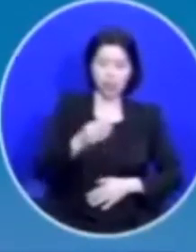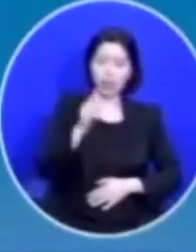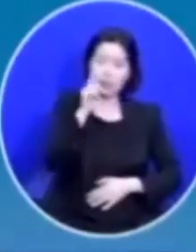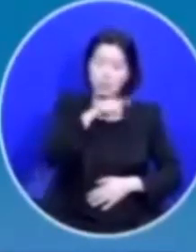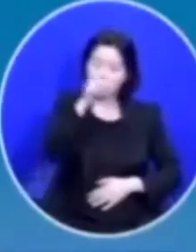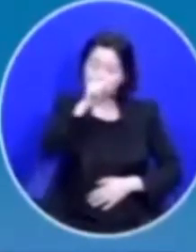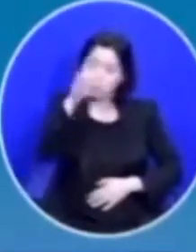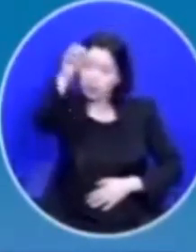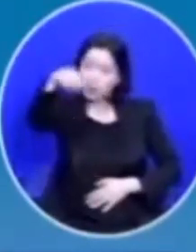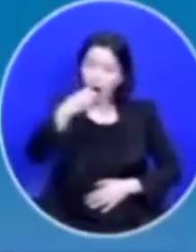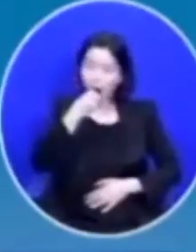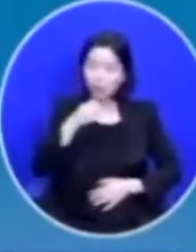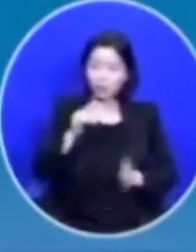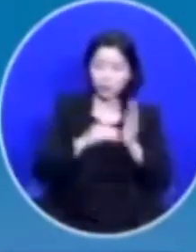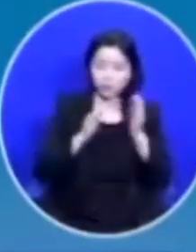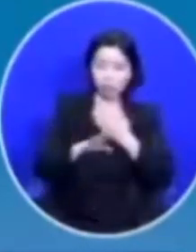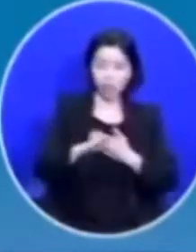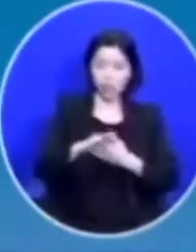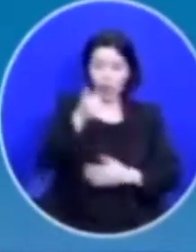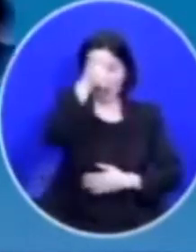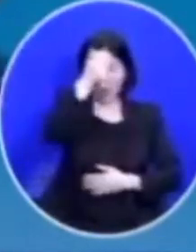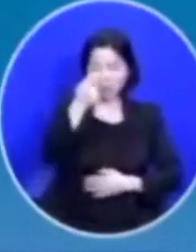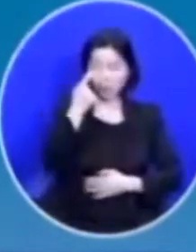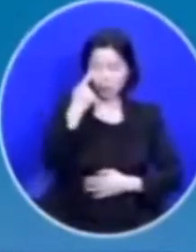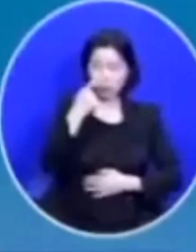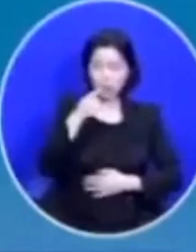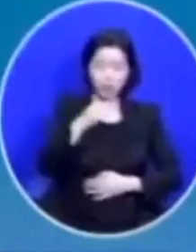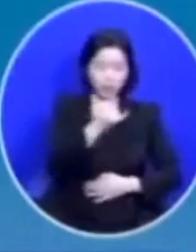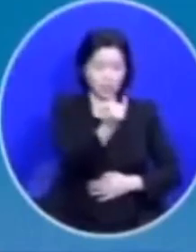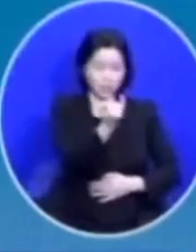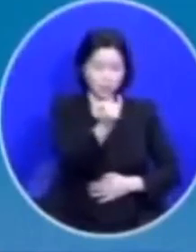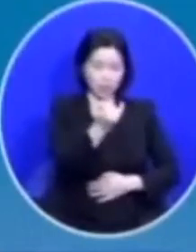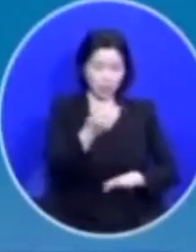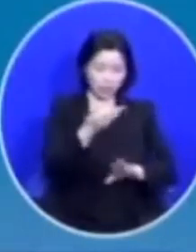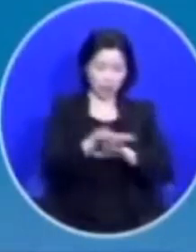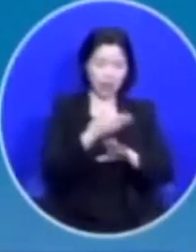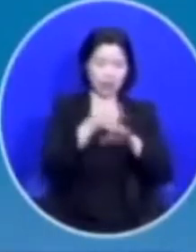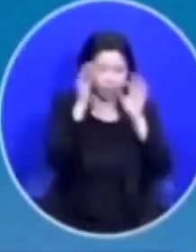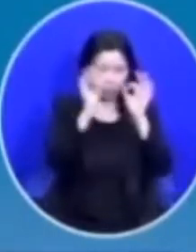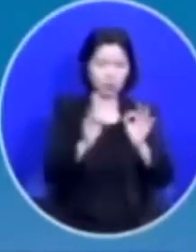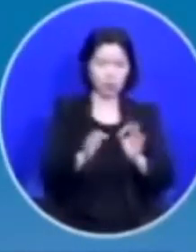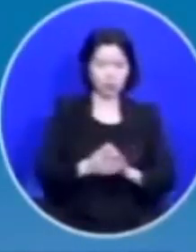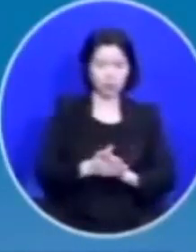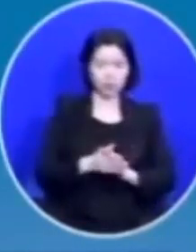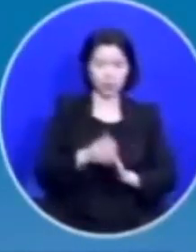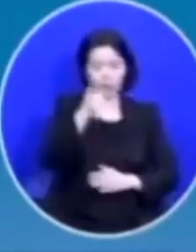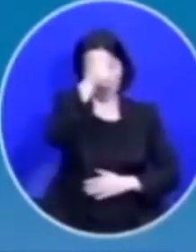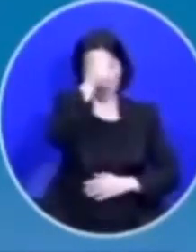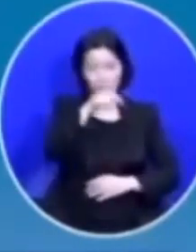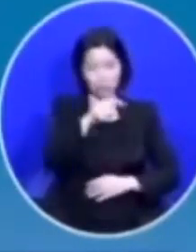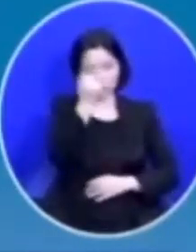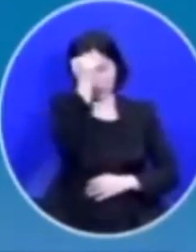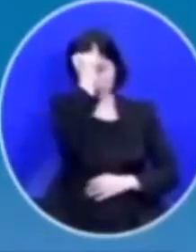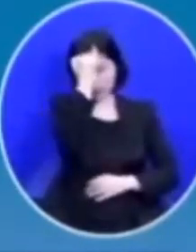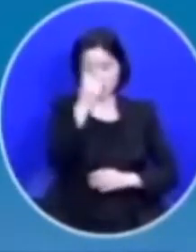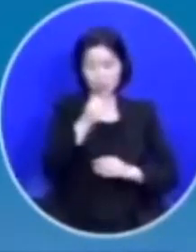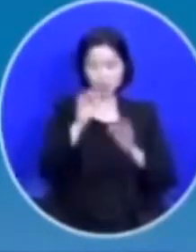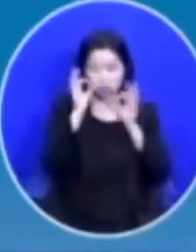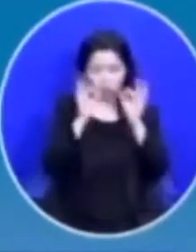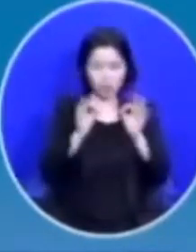다 먹고 난 다음에 아담의 눈에 하와가 전혀 다르게 보였습니다 아담은 하와를